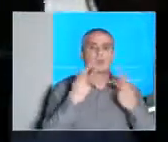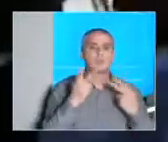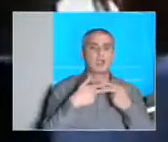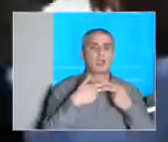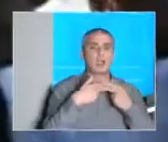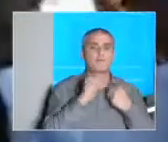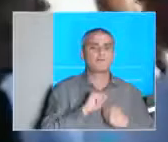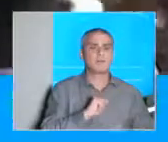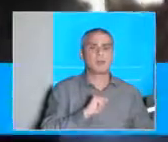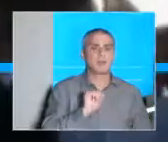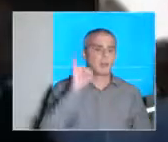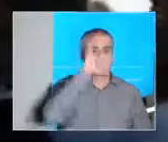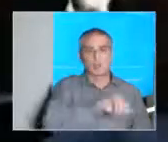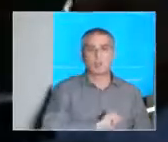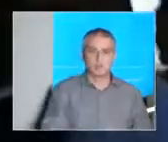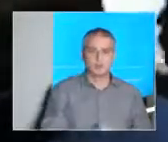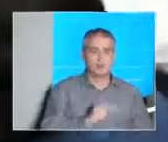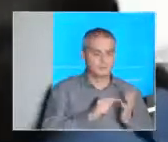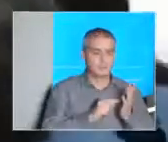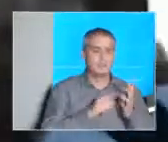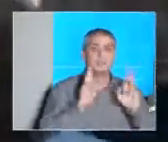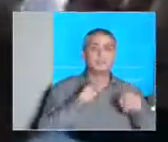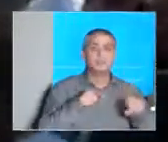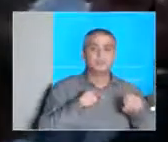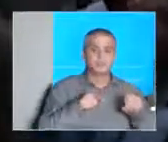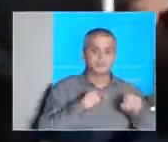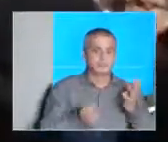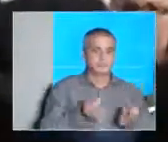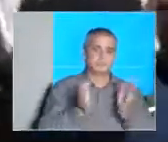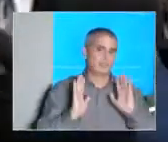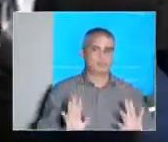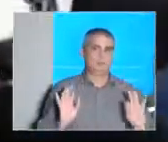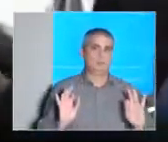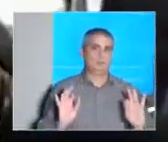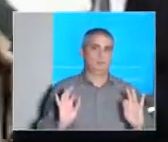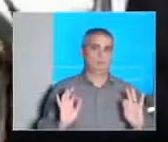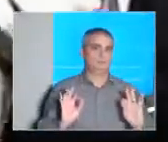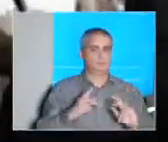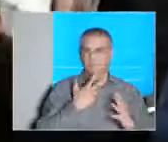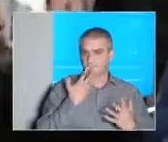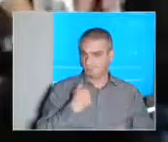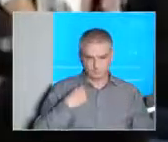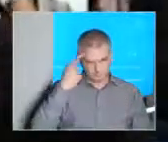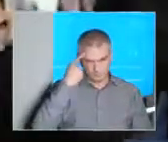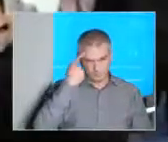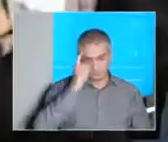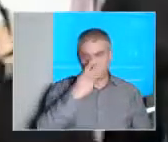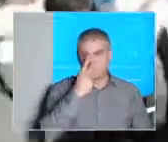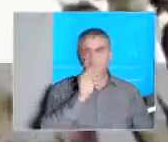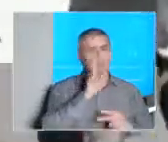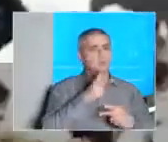קרוב, לנחות. לכן יש כאן ציניות בצורה המאוסה ביותר. אני חשבתי בעיני